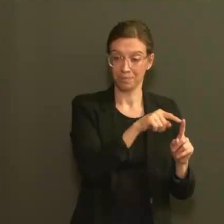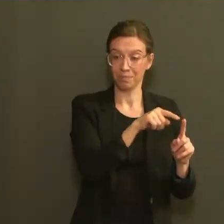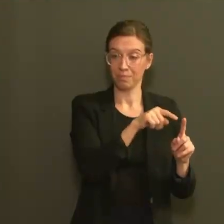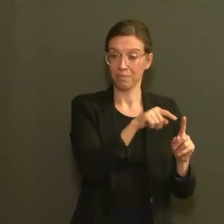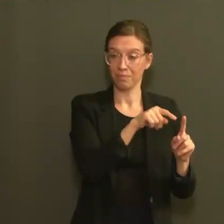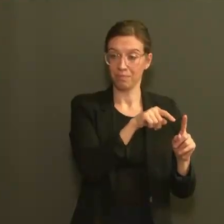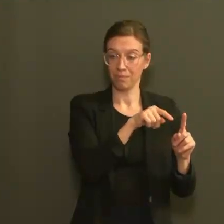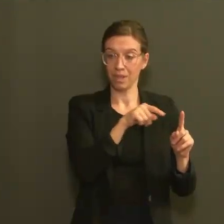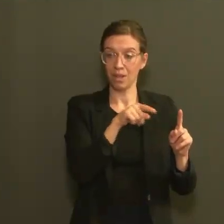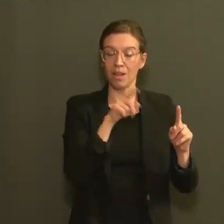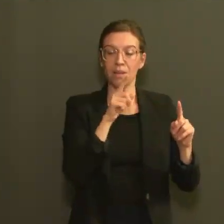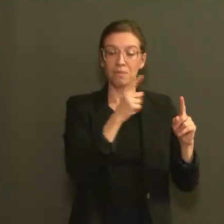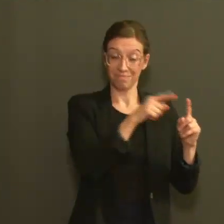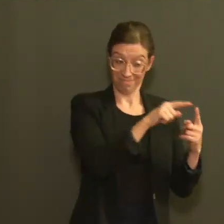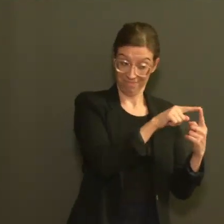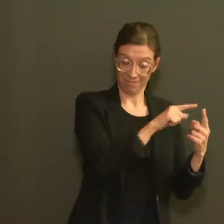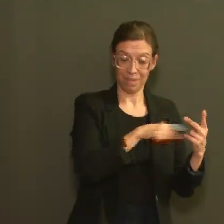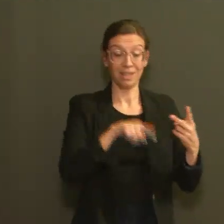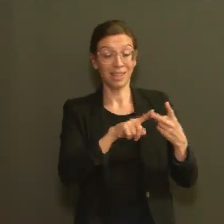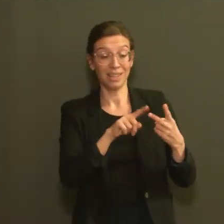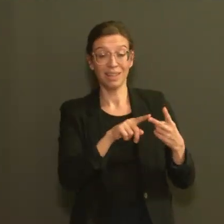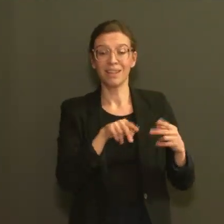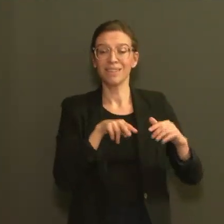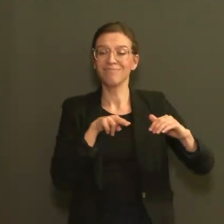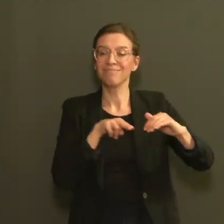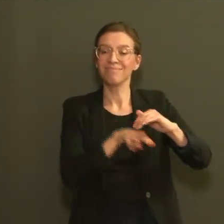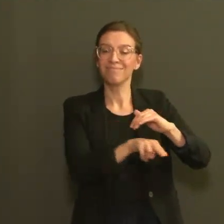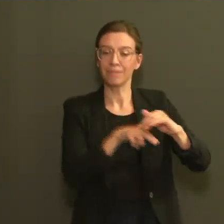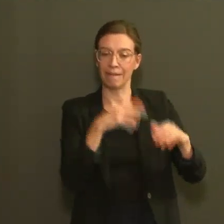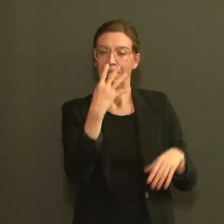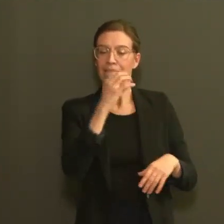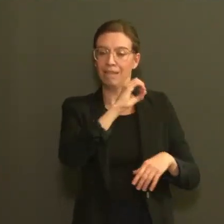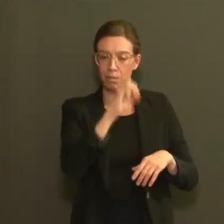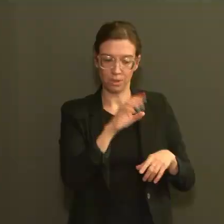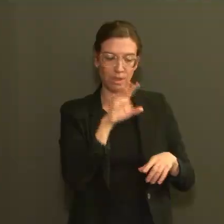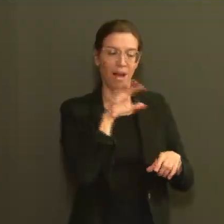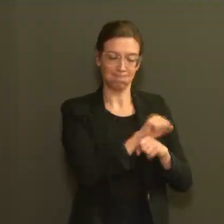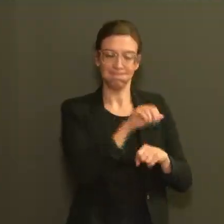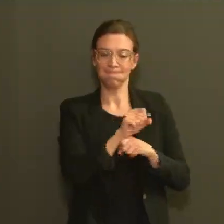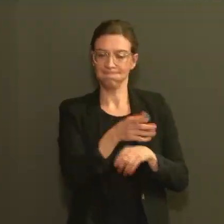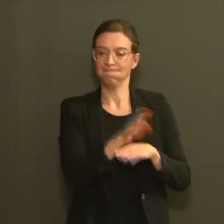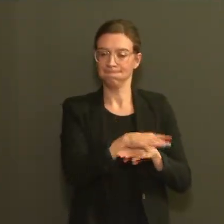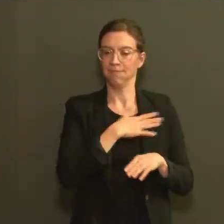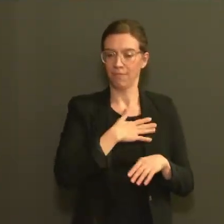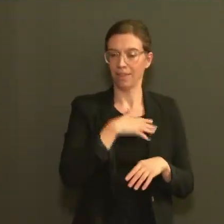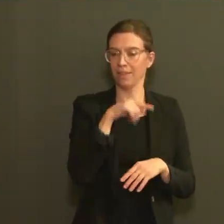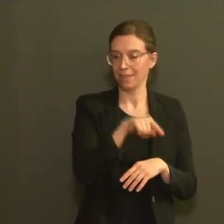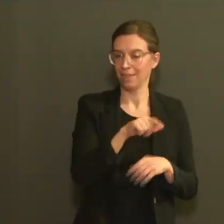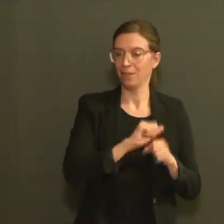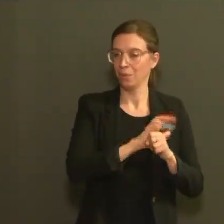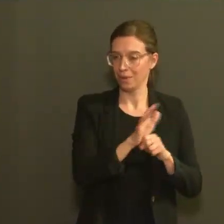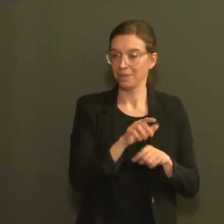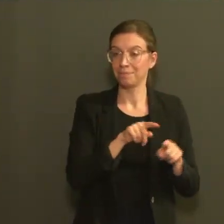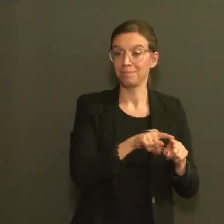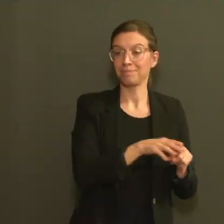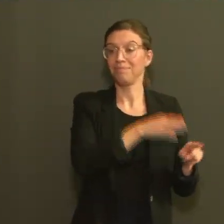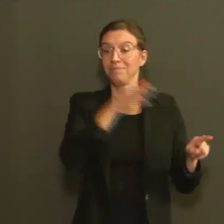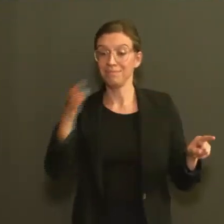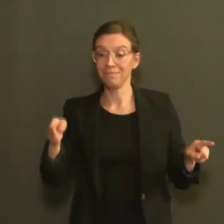Het aandeel mannen-vrouwen in de overlijdens is vergelijkbaar. Tijdens de eerste golf waren dat iets meer vrouwen,